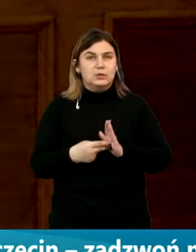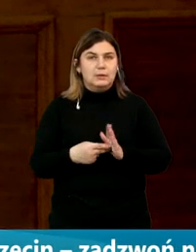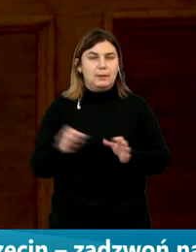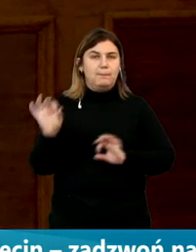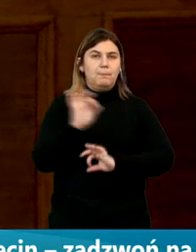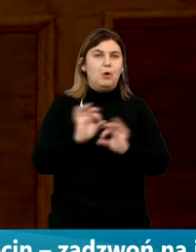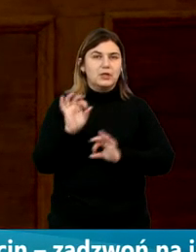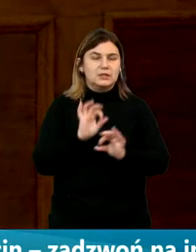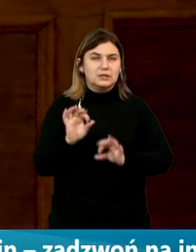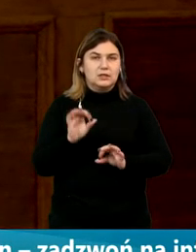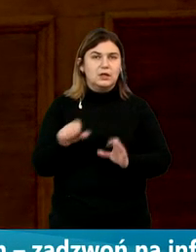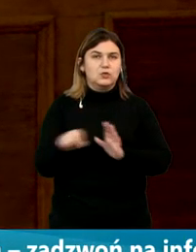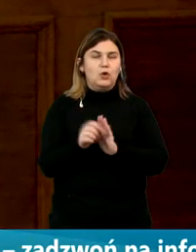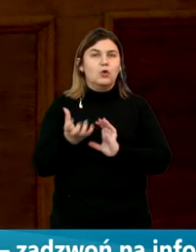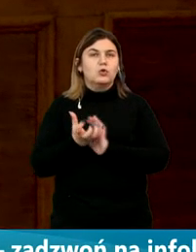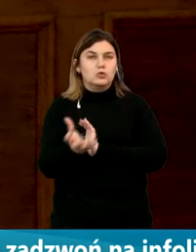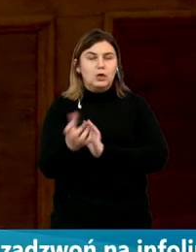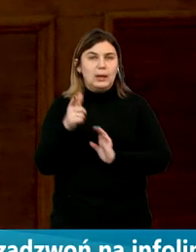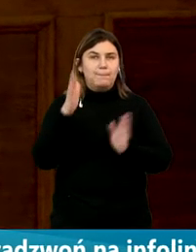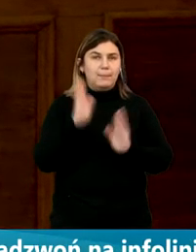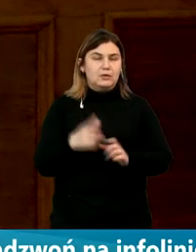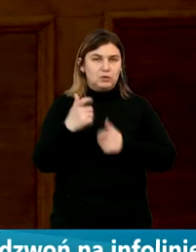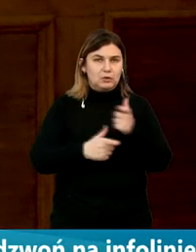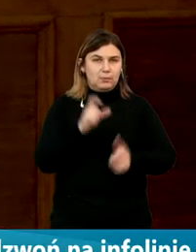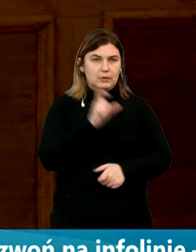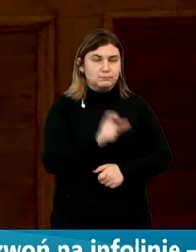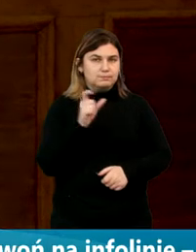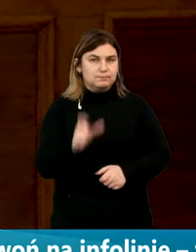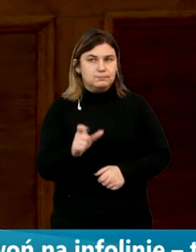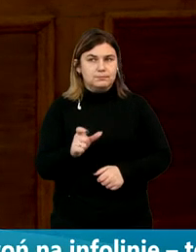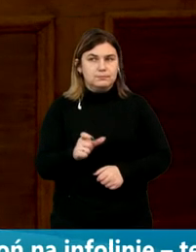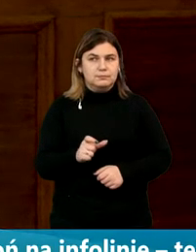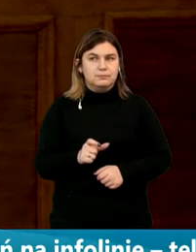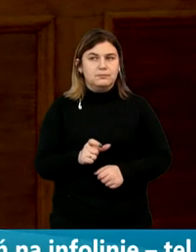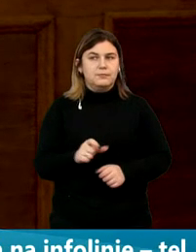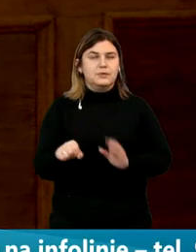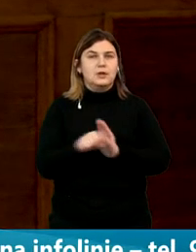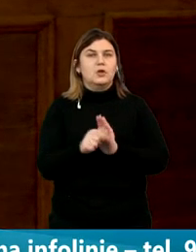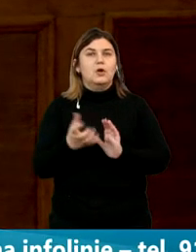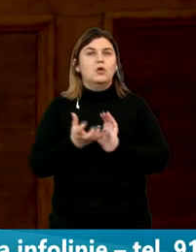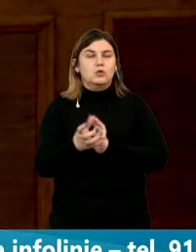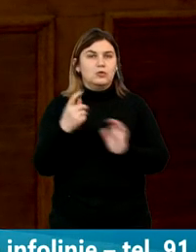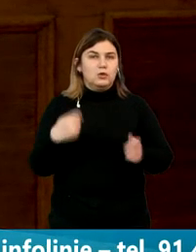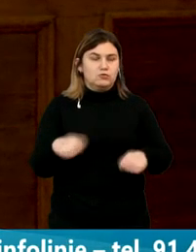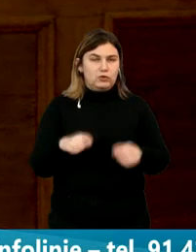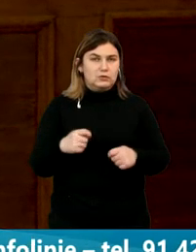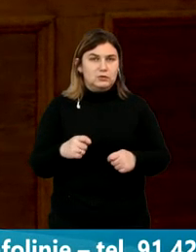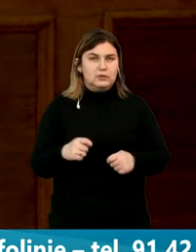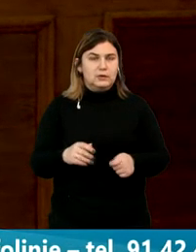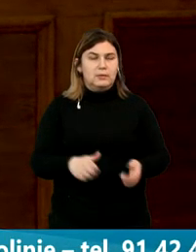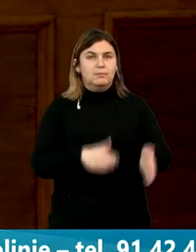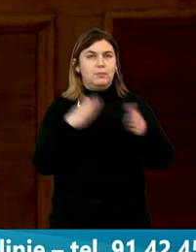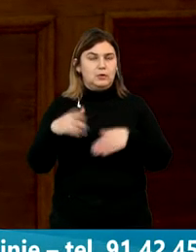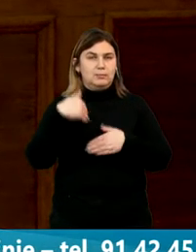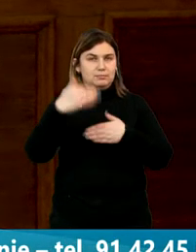modernizację torowisk w kierunku stoczni, ale będzie to robione etapami, najpierw do Stoczni Szczecińskiej, później dalsze